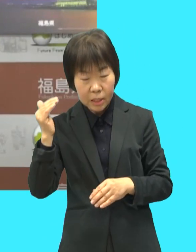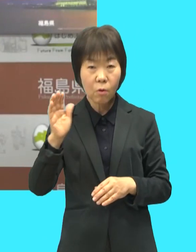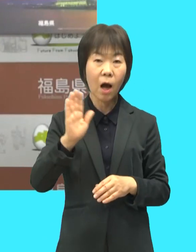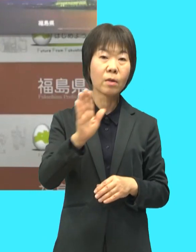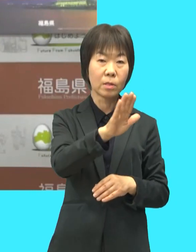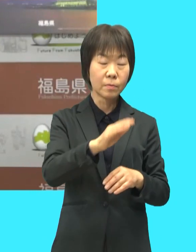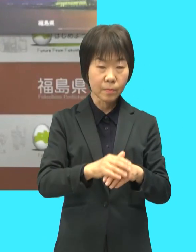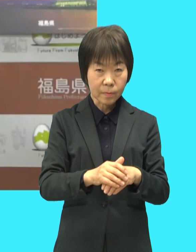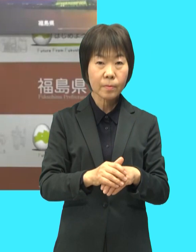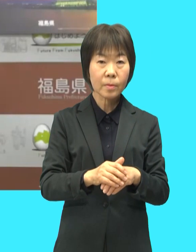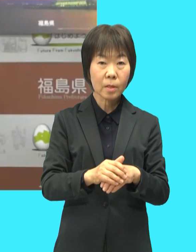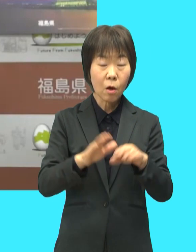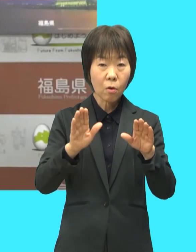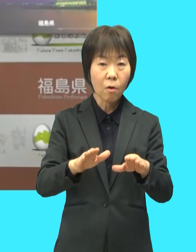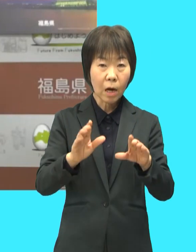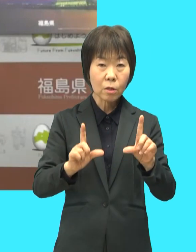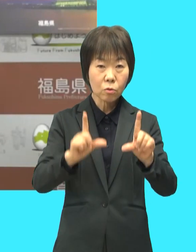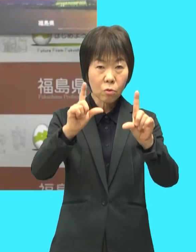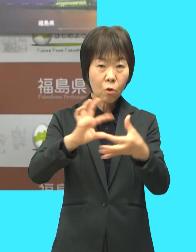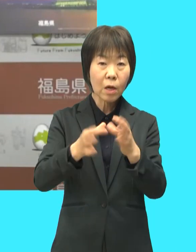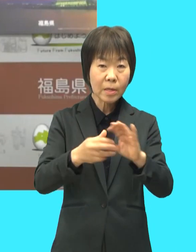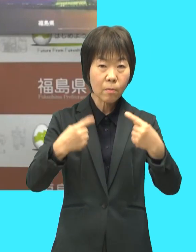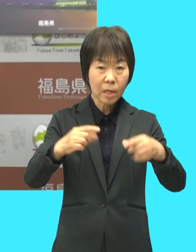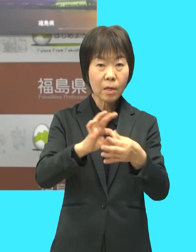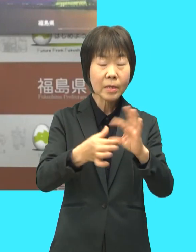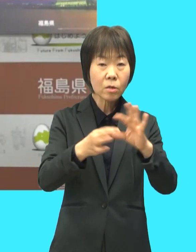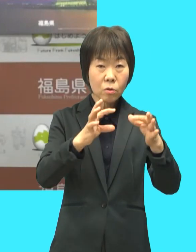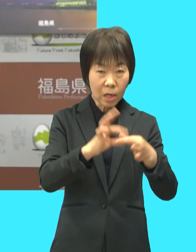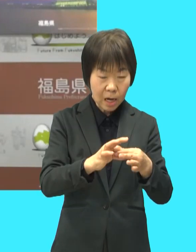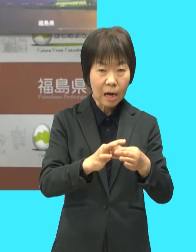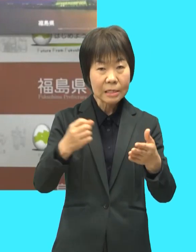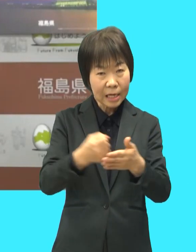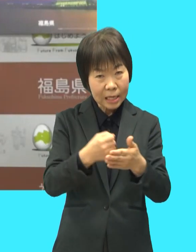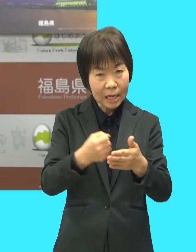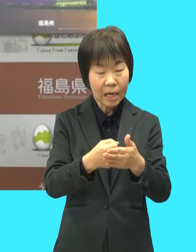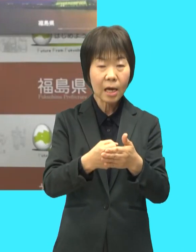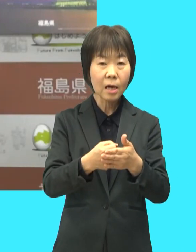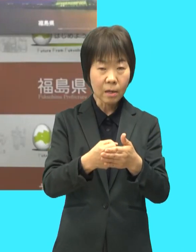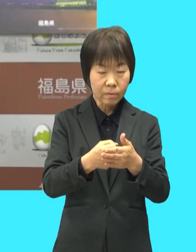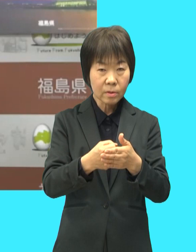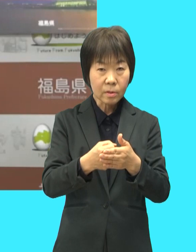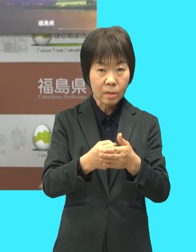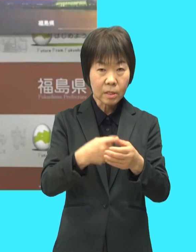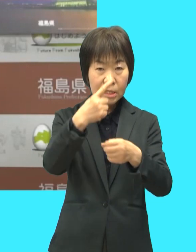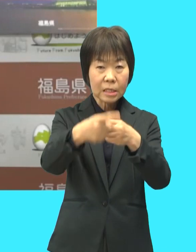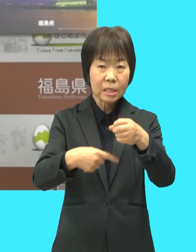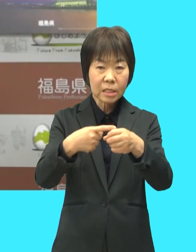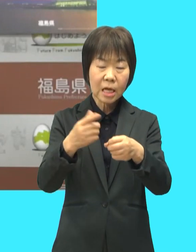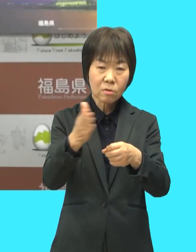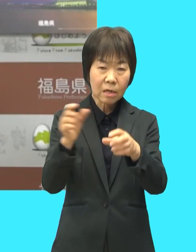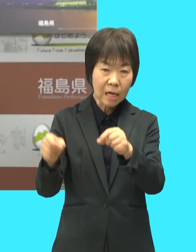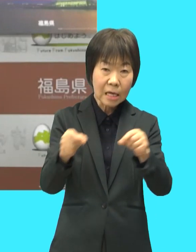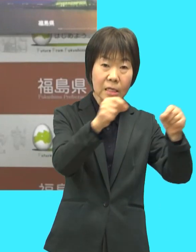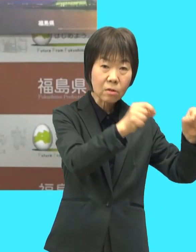ます。今回東京オリンピックパラリンピックが残念ながら結果として1年程度延期となり